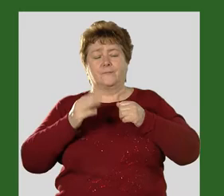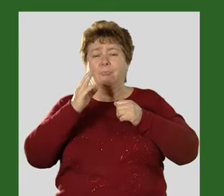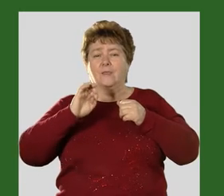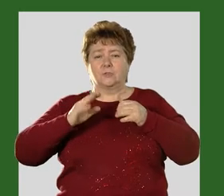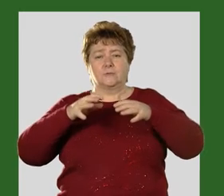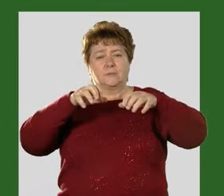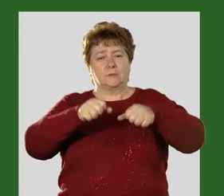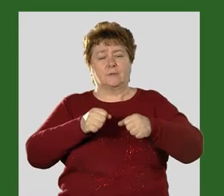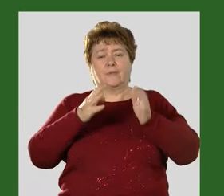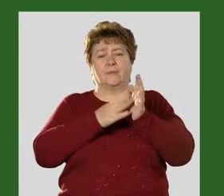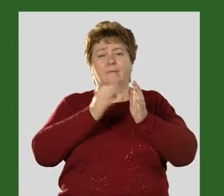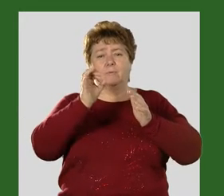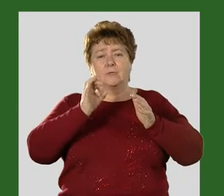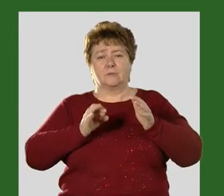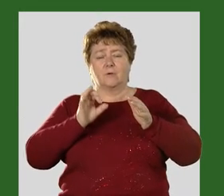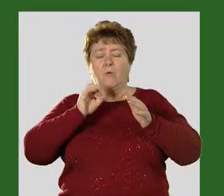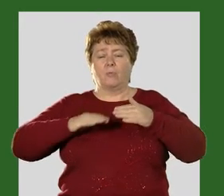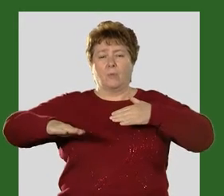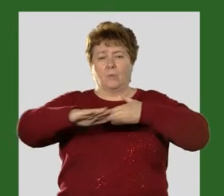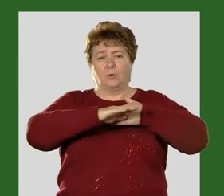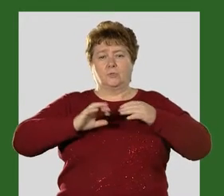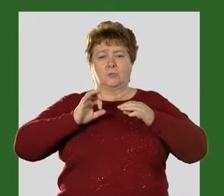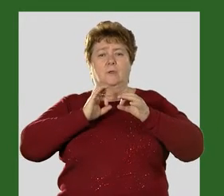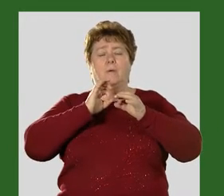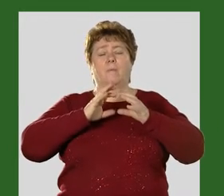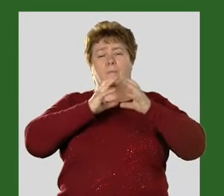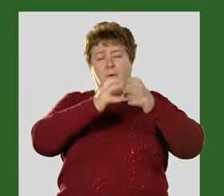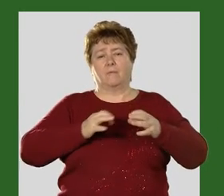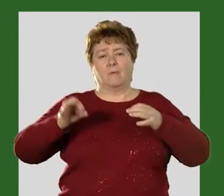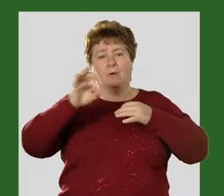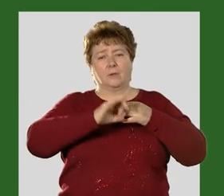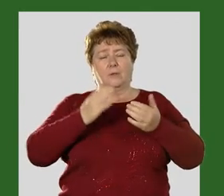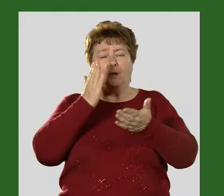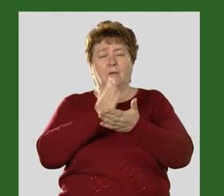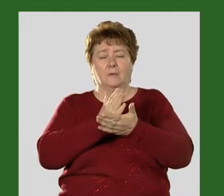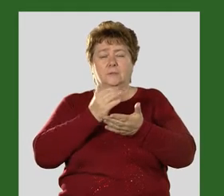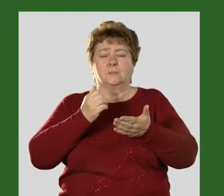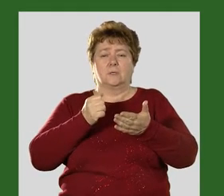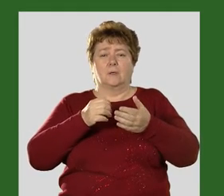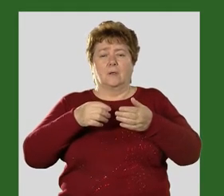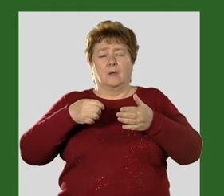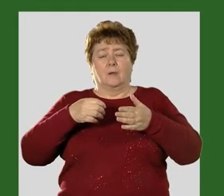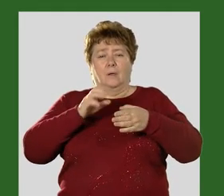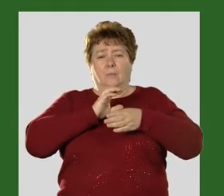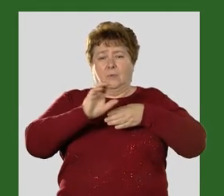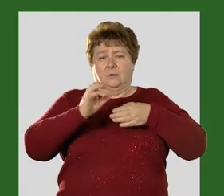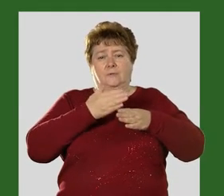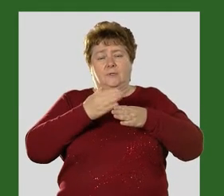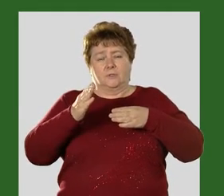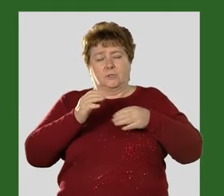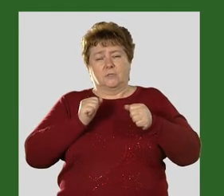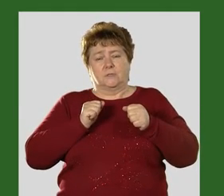Шельф занимает 9% от площади Мирового океана и является наиболее продуктивной его